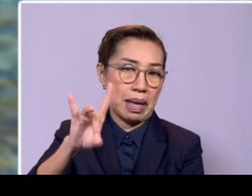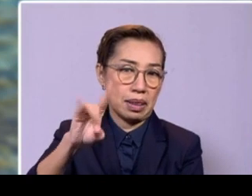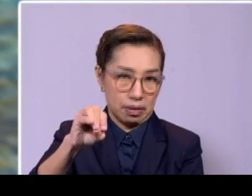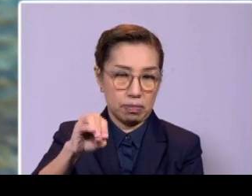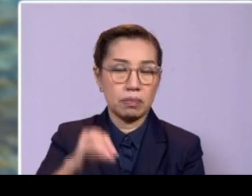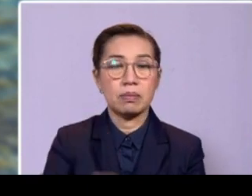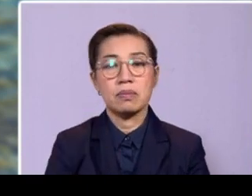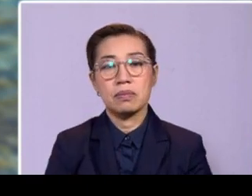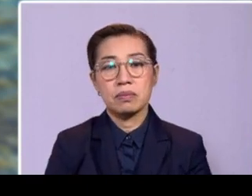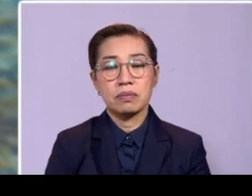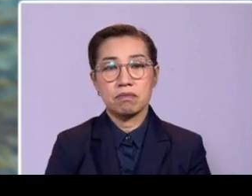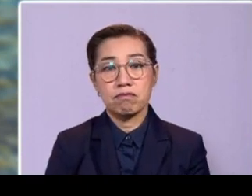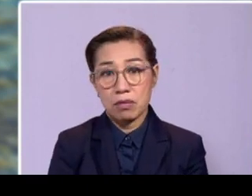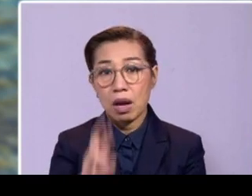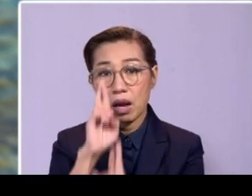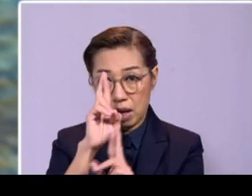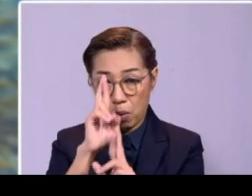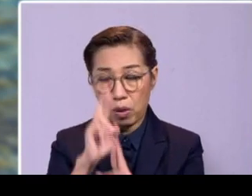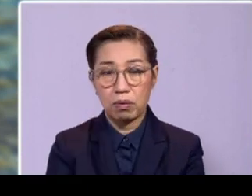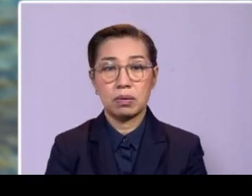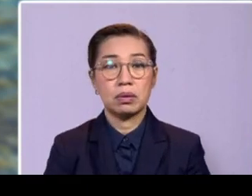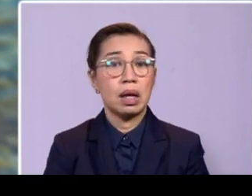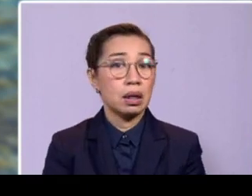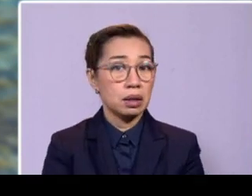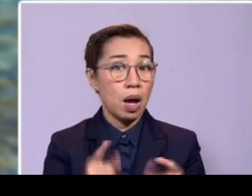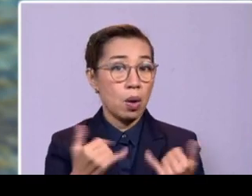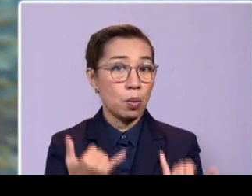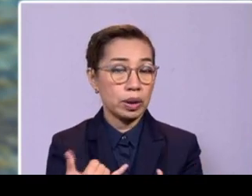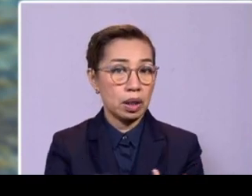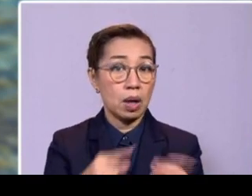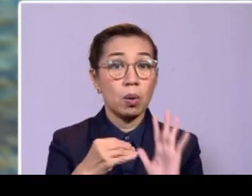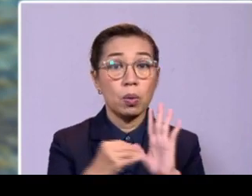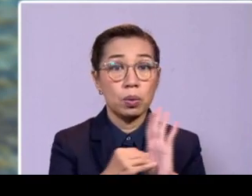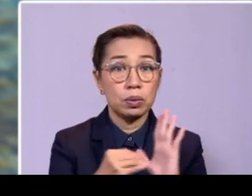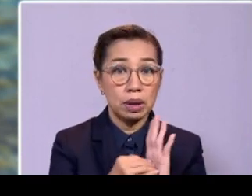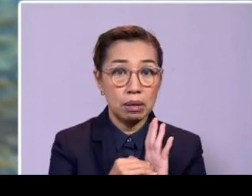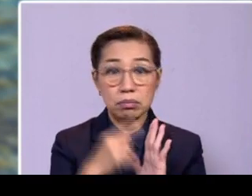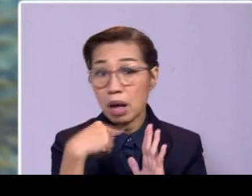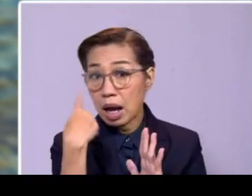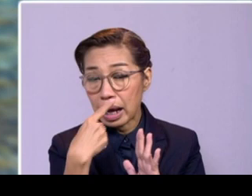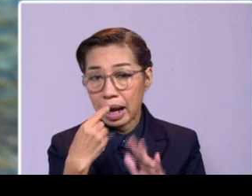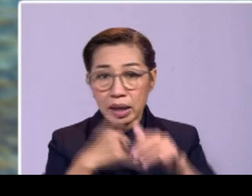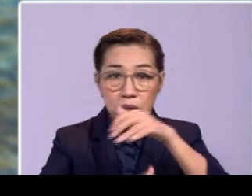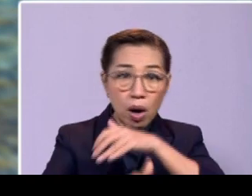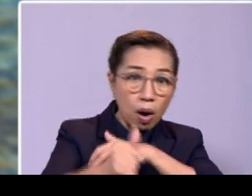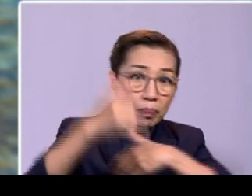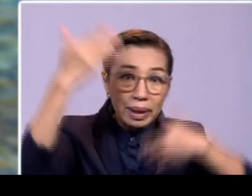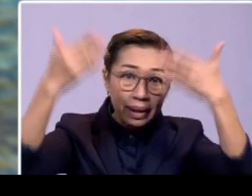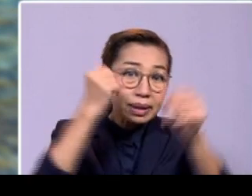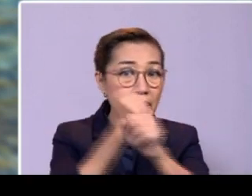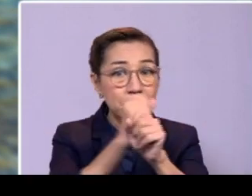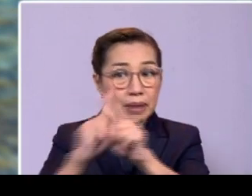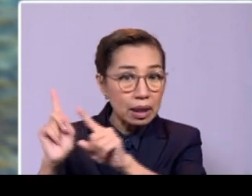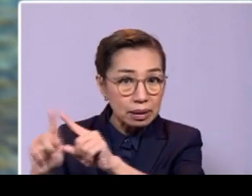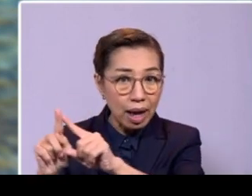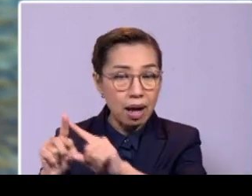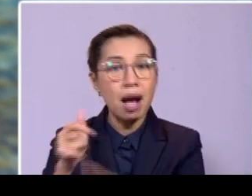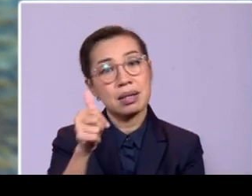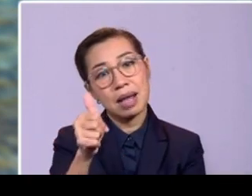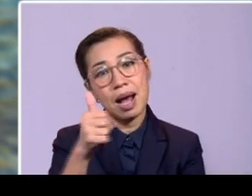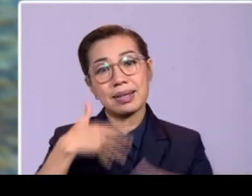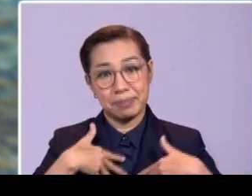ก็เฝ้าระวังกันด้วยนะครับแต่ว่าวันนี้พื้นที่ของกรุงเทพมหานครใครที่จะทำกิจกรรมนอกบ้านก็สามารถทำ